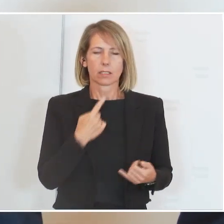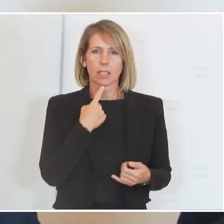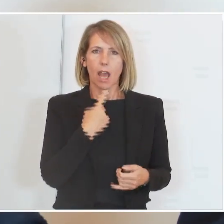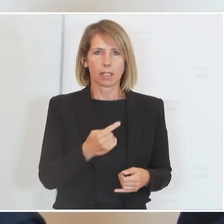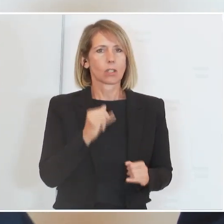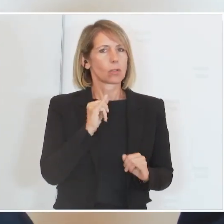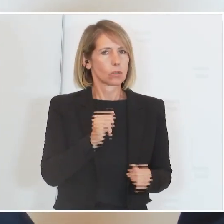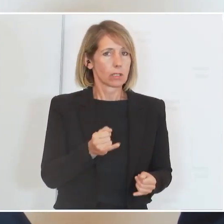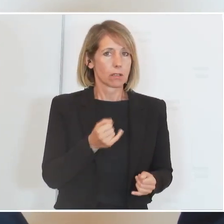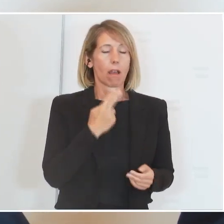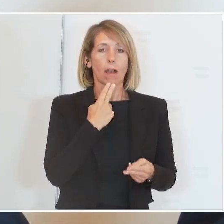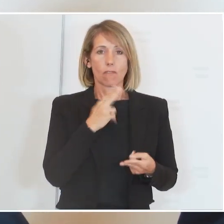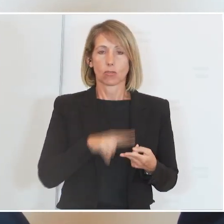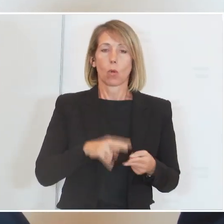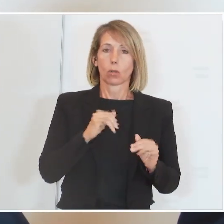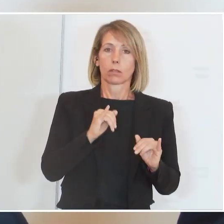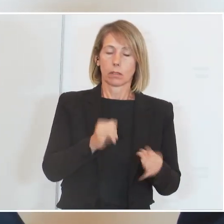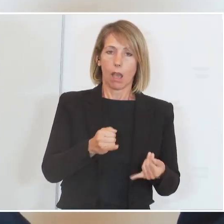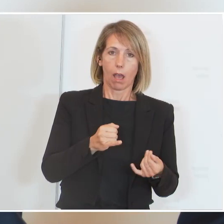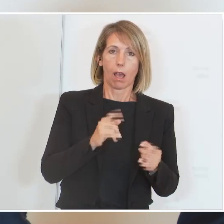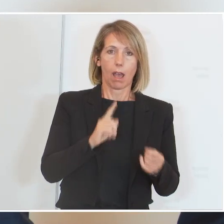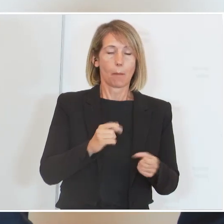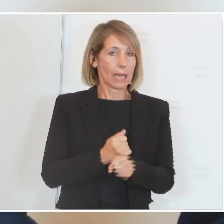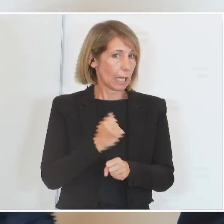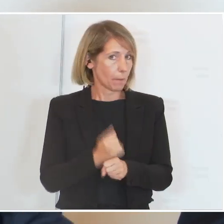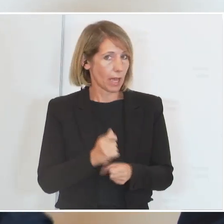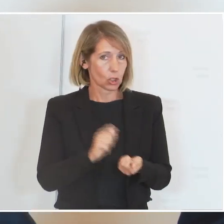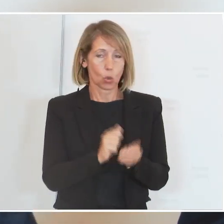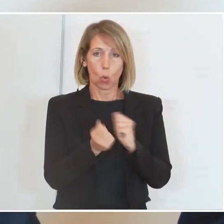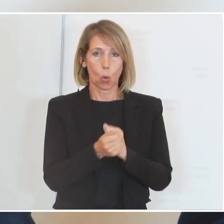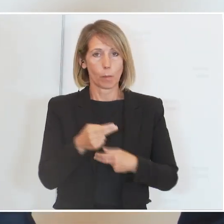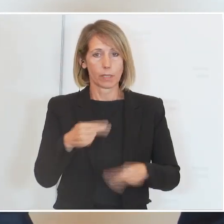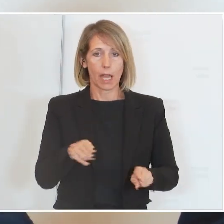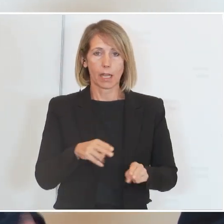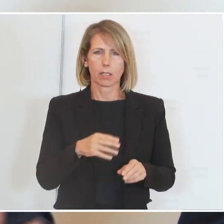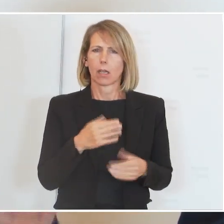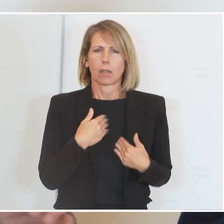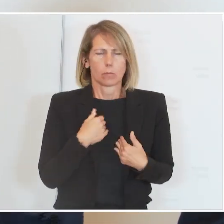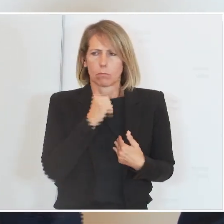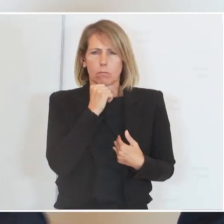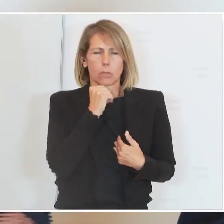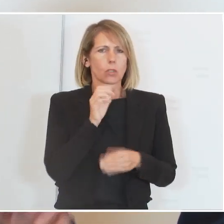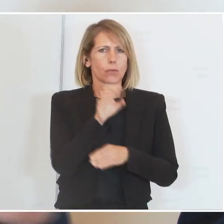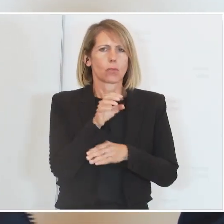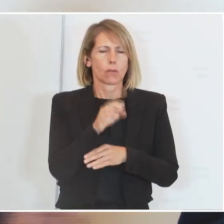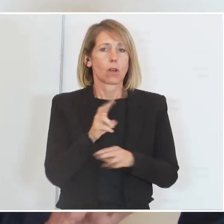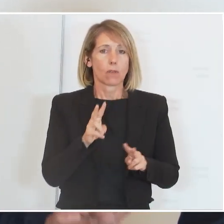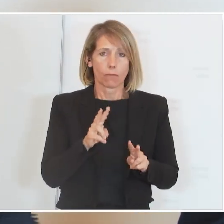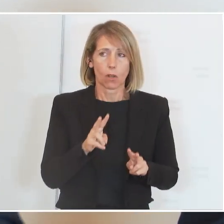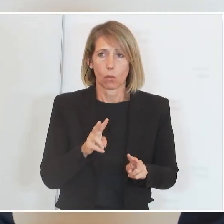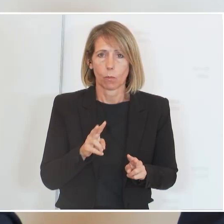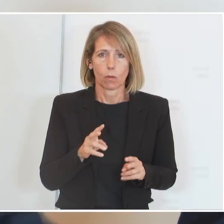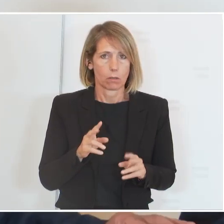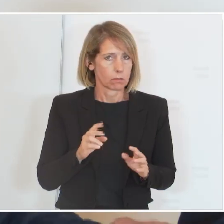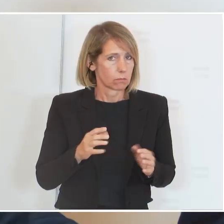wurde versprochen, allerdings nie gemacht. Ich will da gar keine großen Vorwürfe erheben, weil es ist eh alles immer schwieriger, als man glaubt.